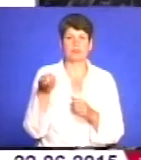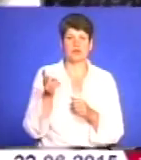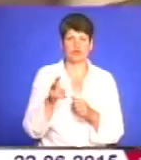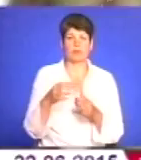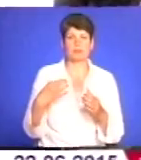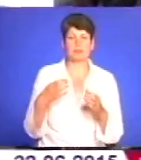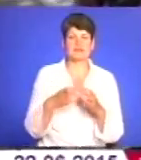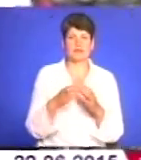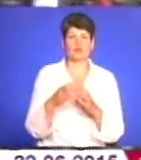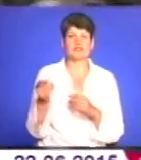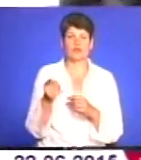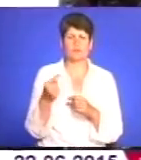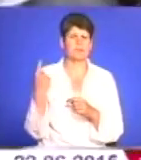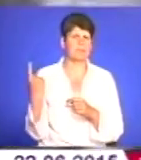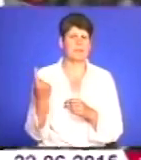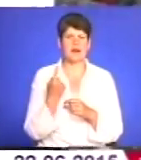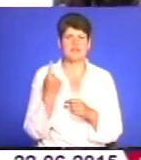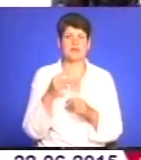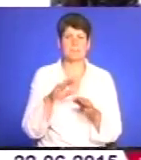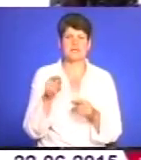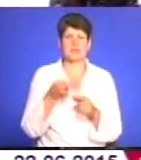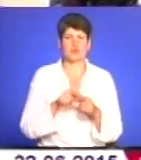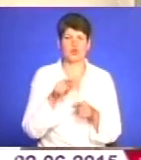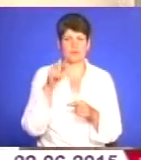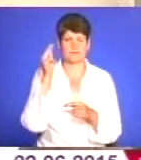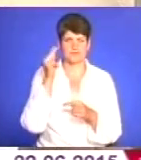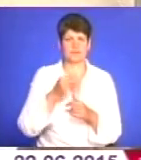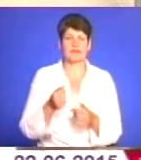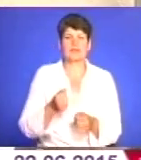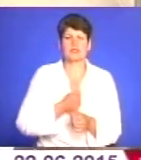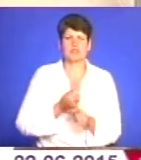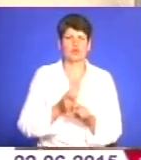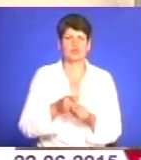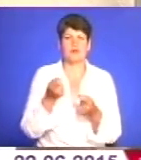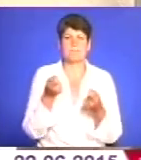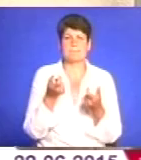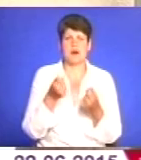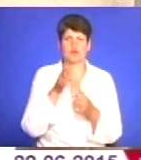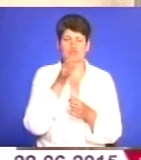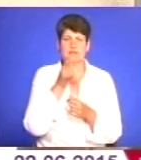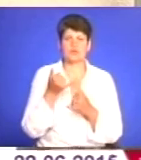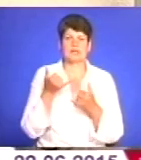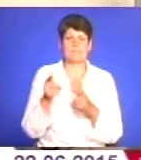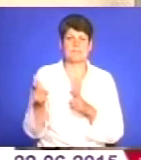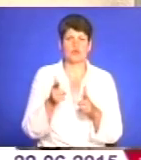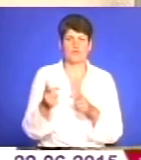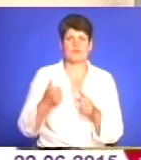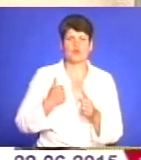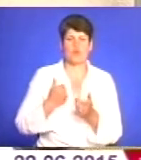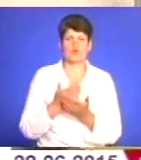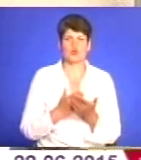«Тернопіль» одним із перших якраз після такого вишколу. На жаль, дуже мало часу для підготовки